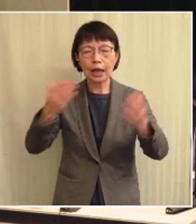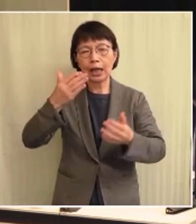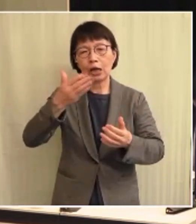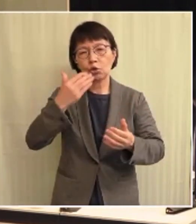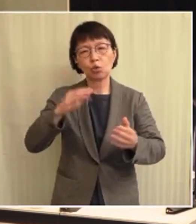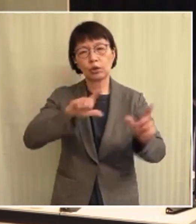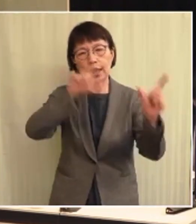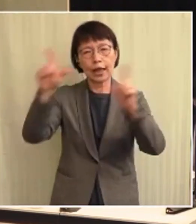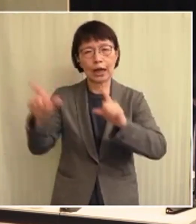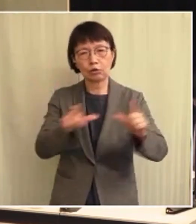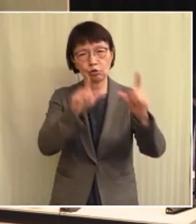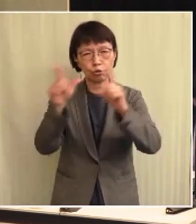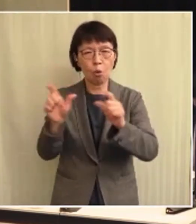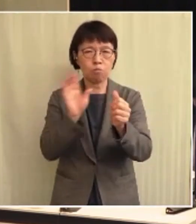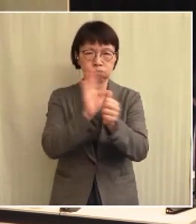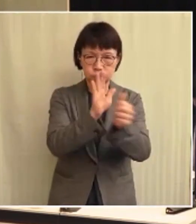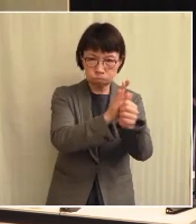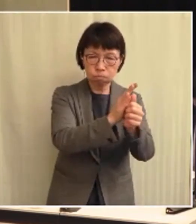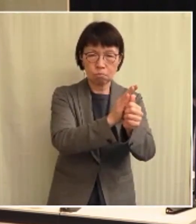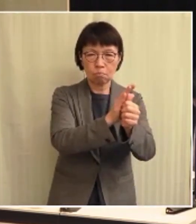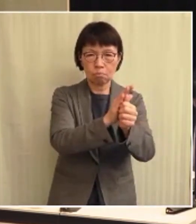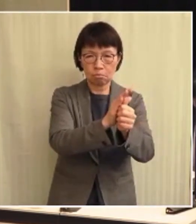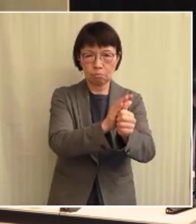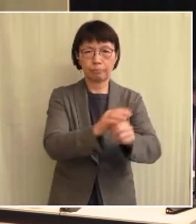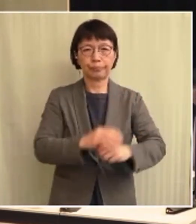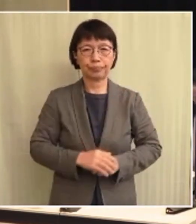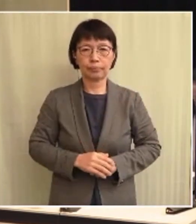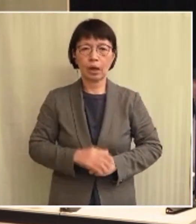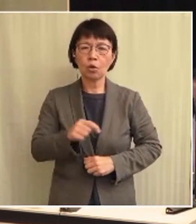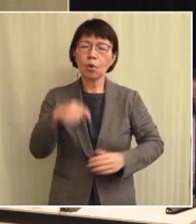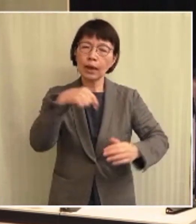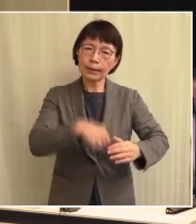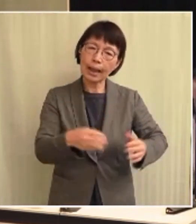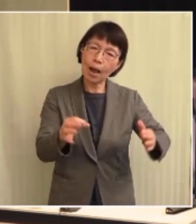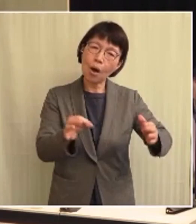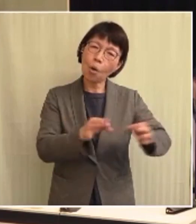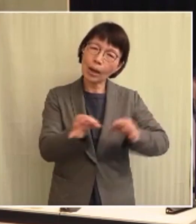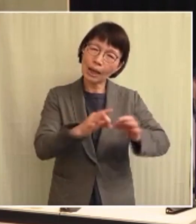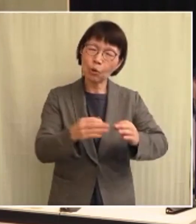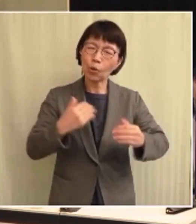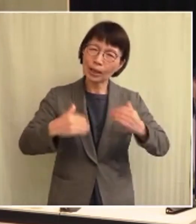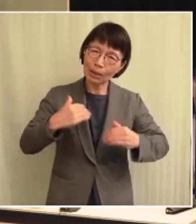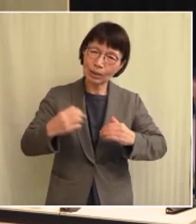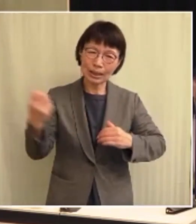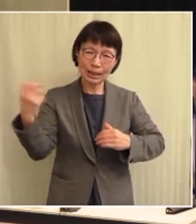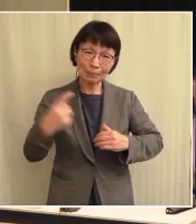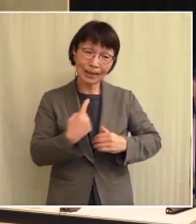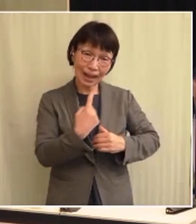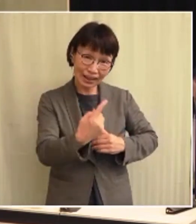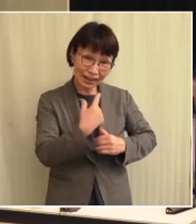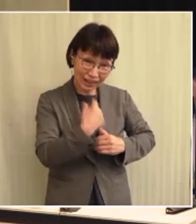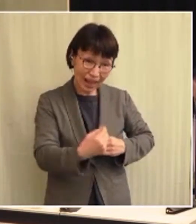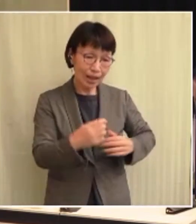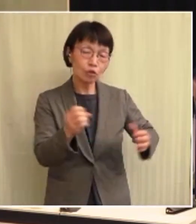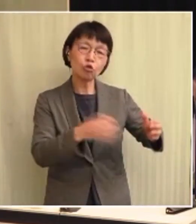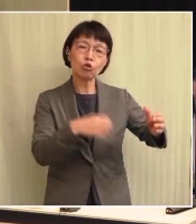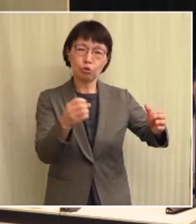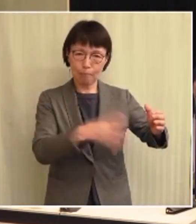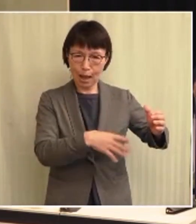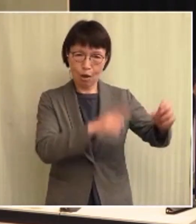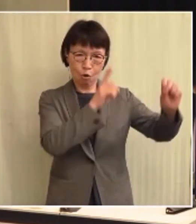けてございます。そんな中でお買い物をすることそのものが楽しい、また行きたくなるスーパーマーケットを